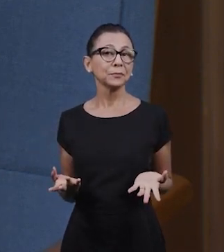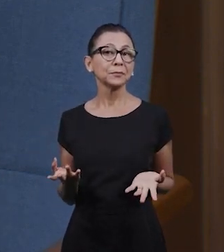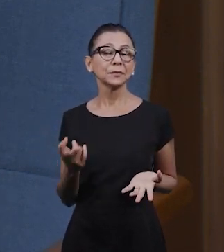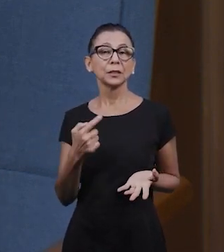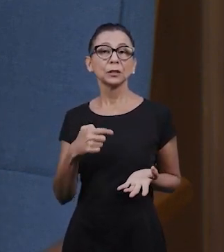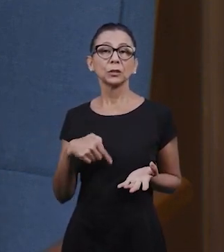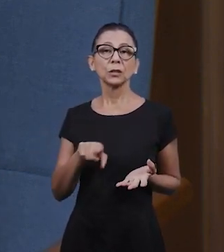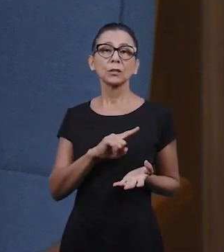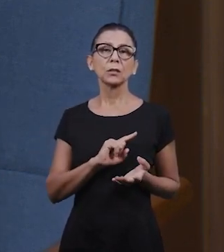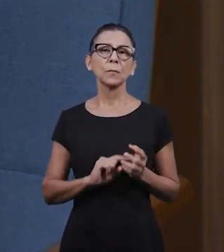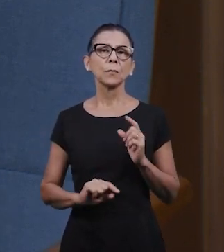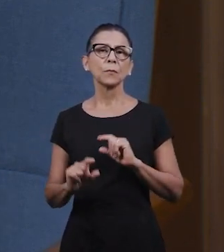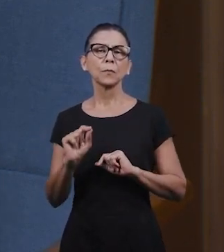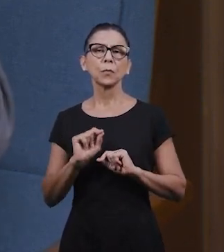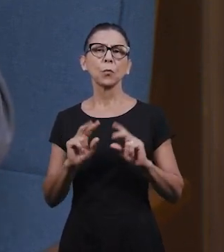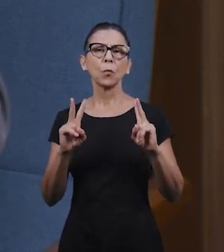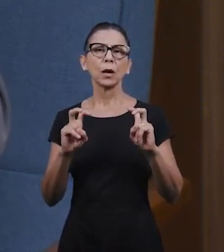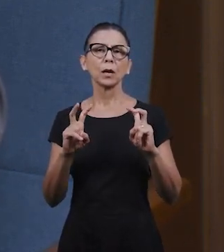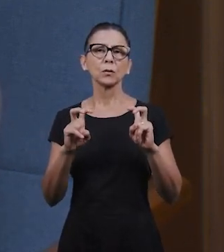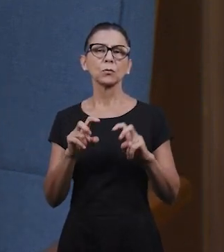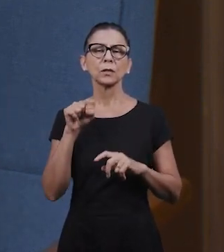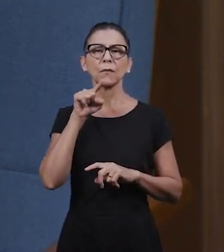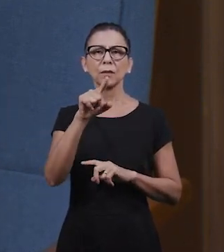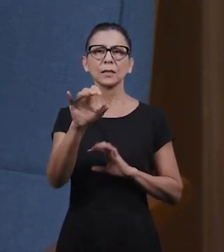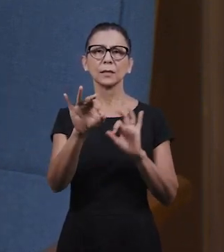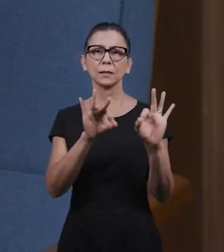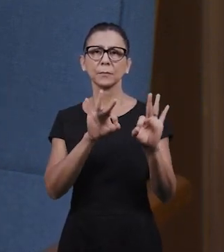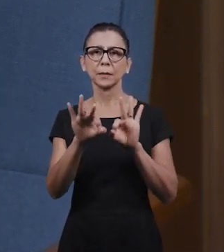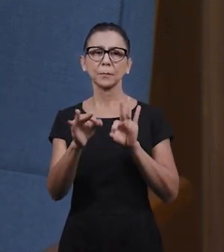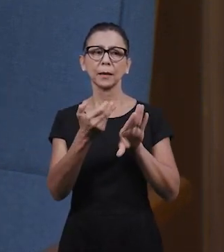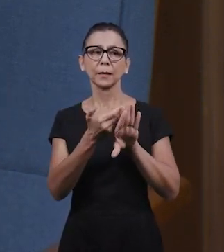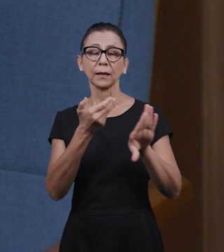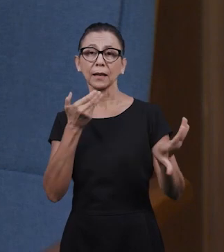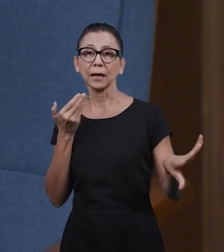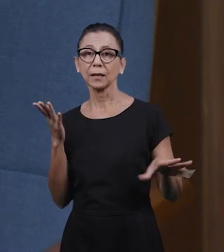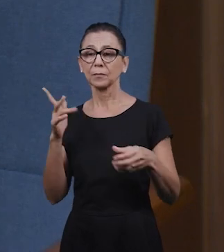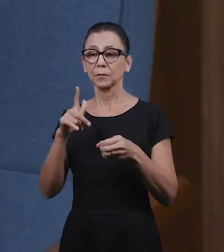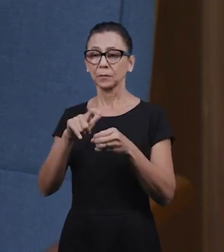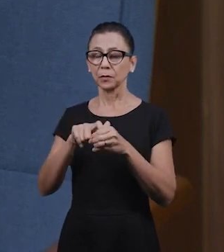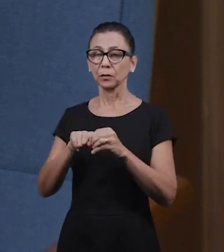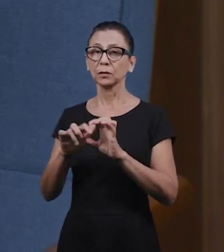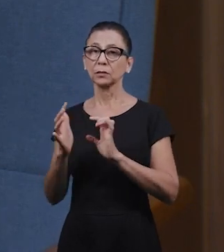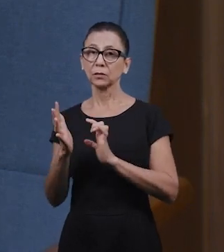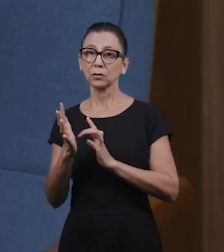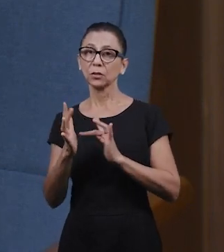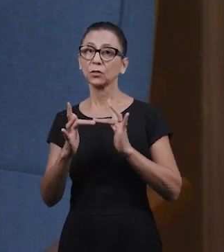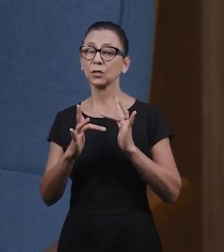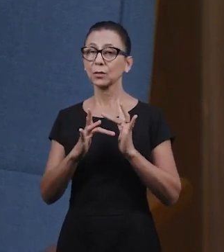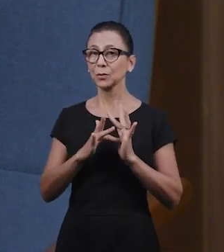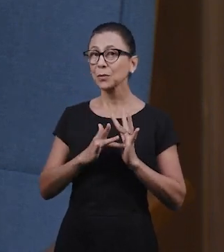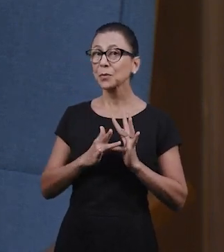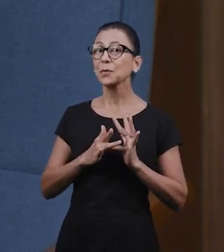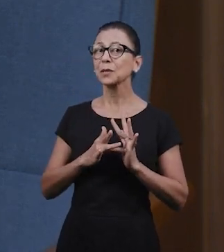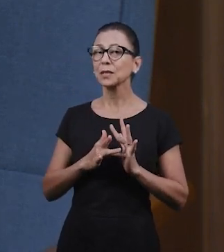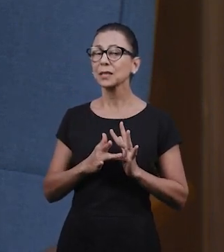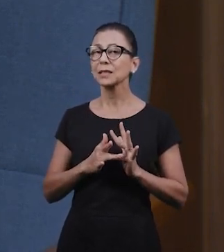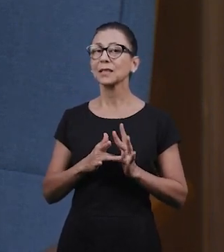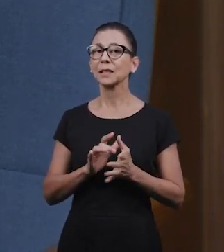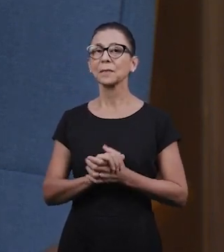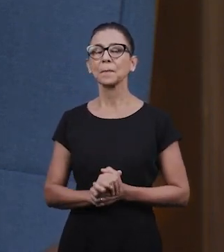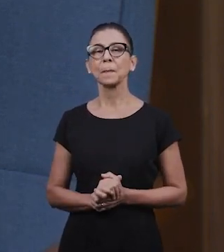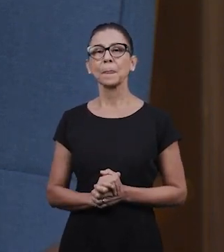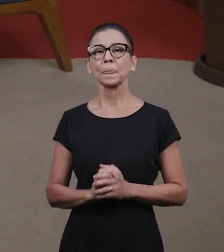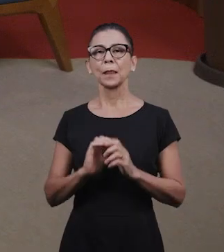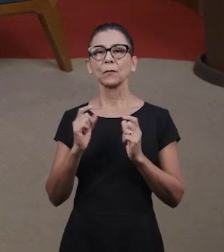sur la préparation. Le serviteur vigilant, celui qui est préparé, il y a une expression, dit le texte, qui parle sur être